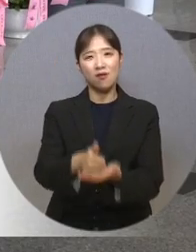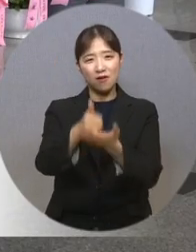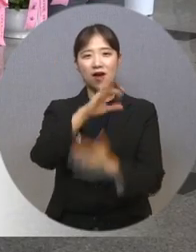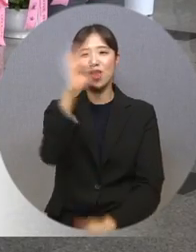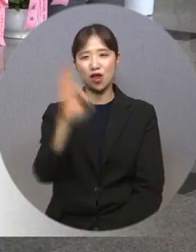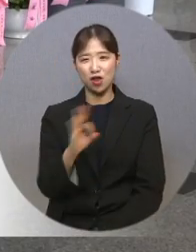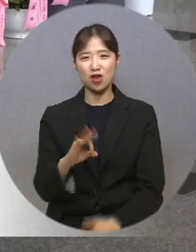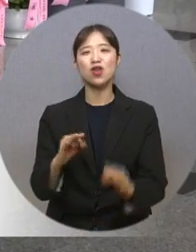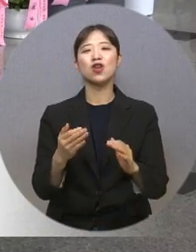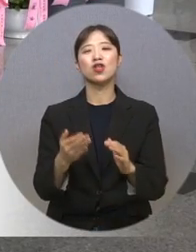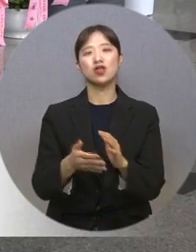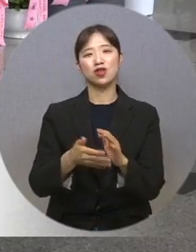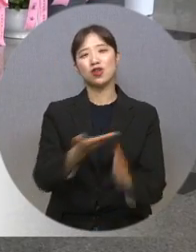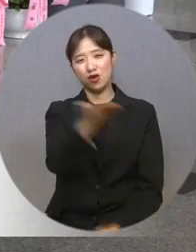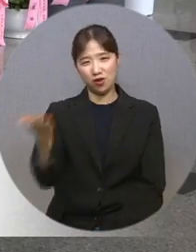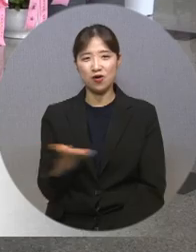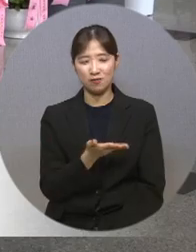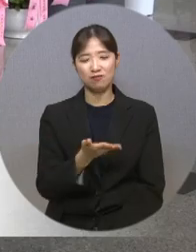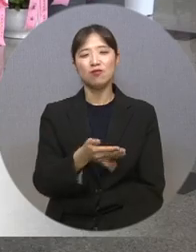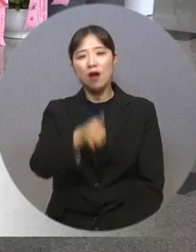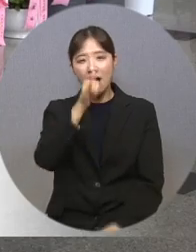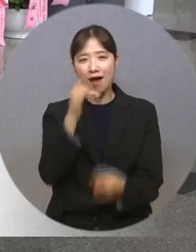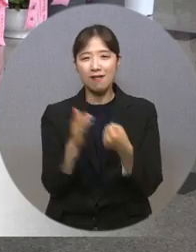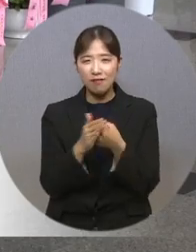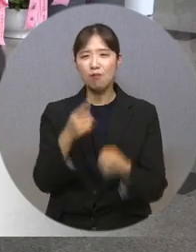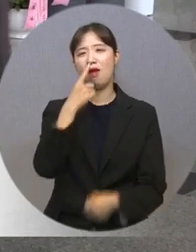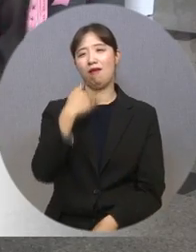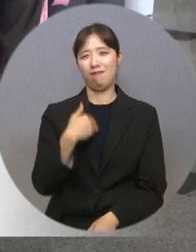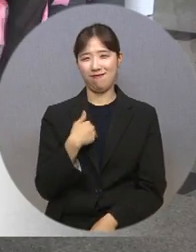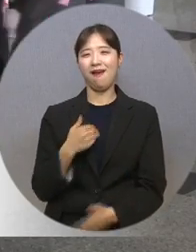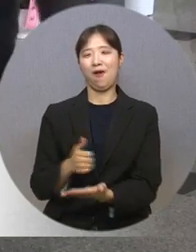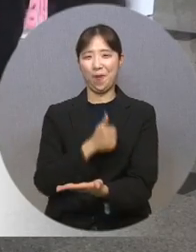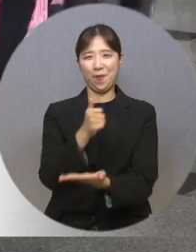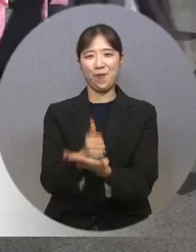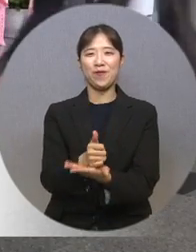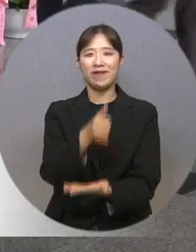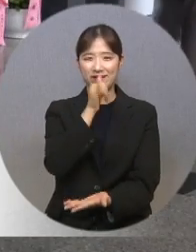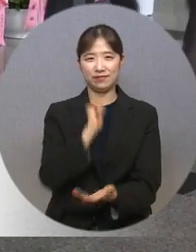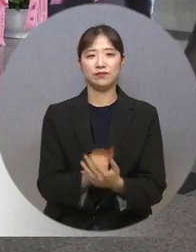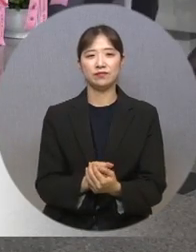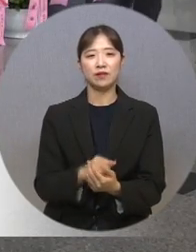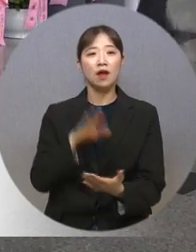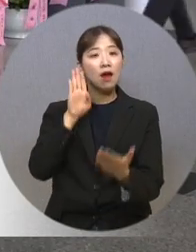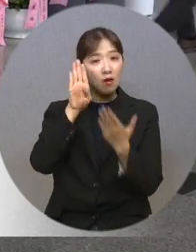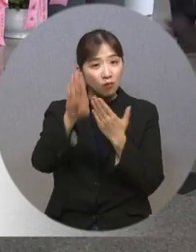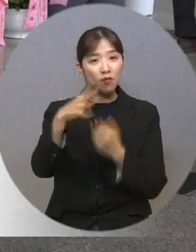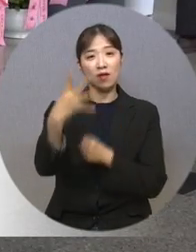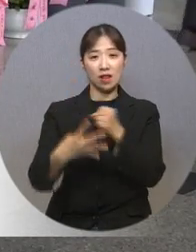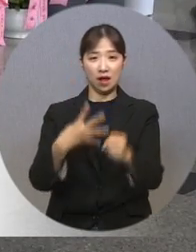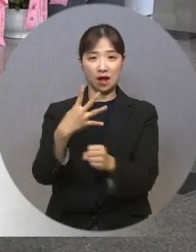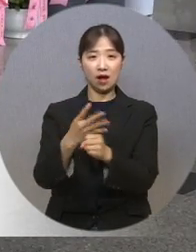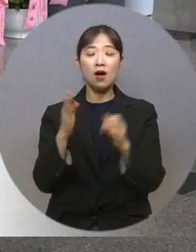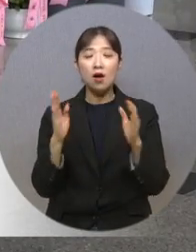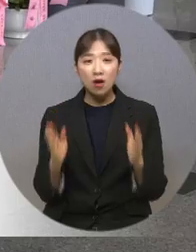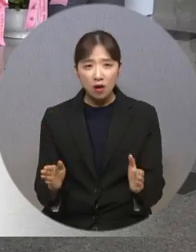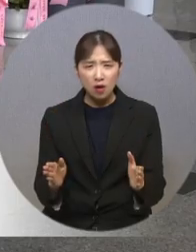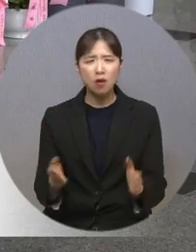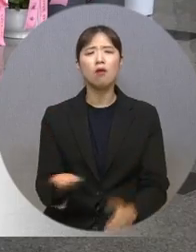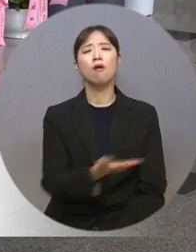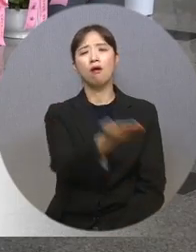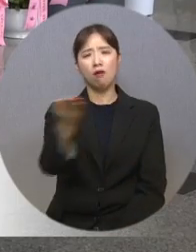여러분, 국민이 계시기에 제가 있습니다. 앞으로 주어진 4년은